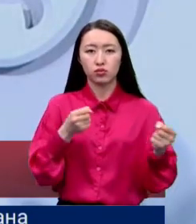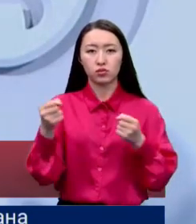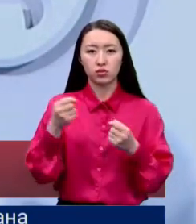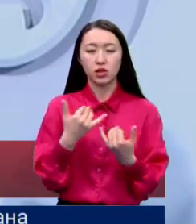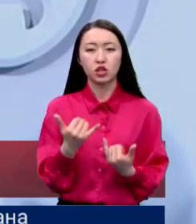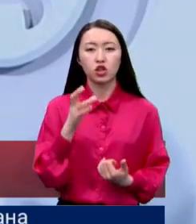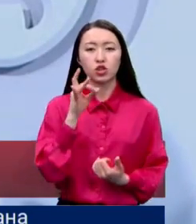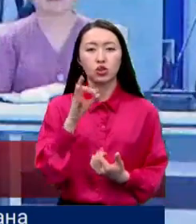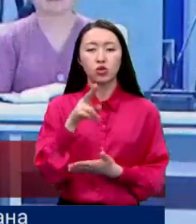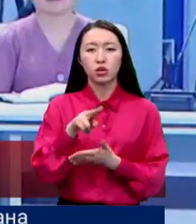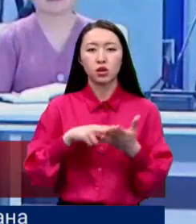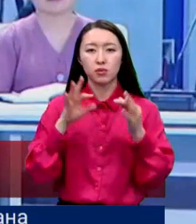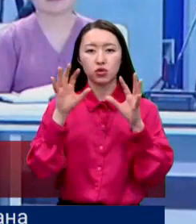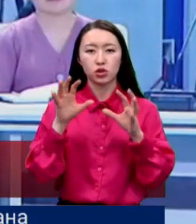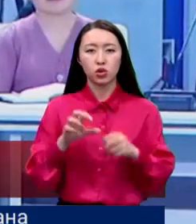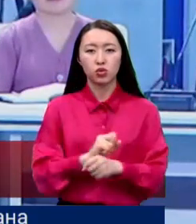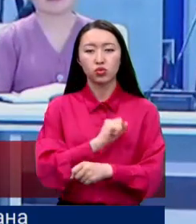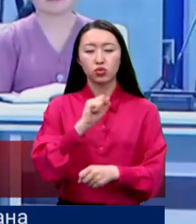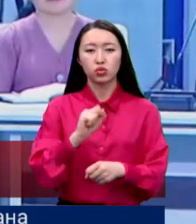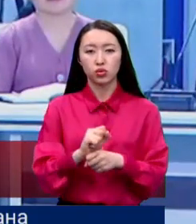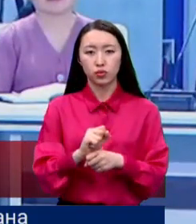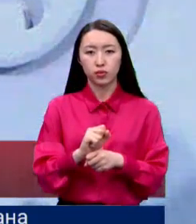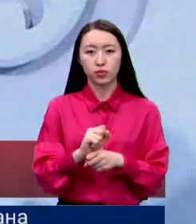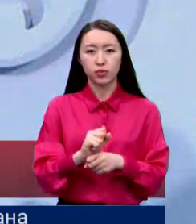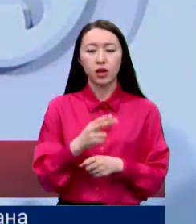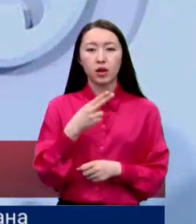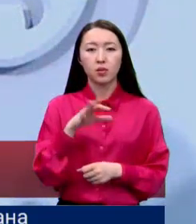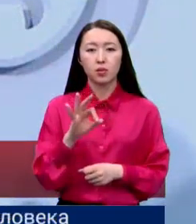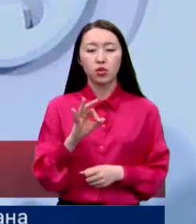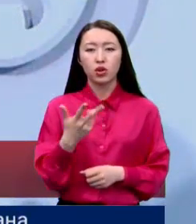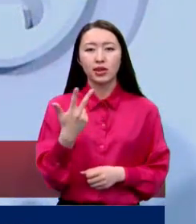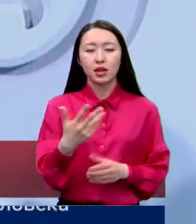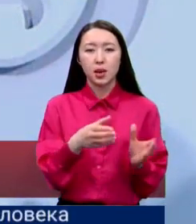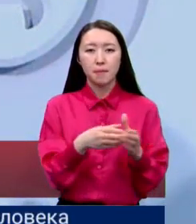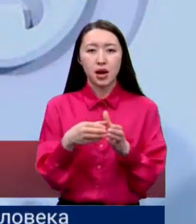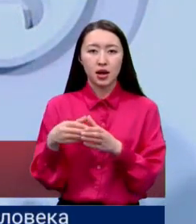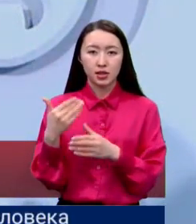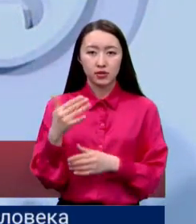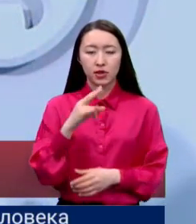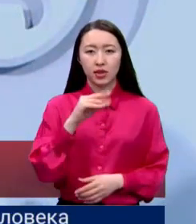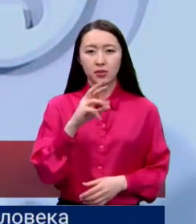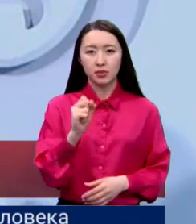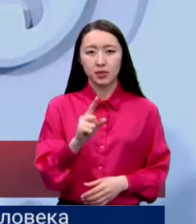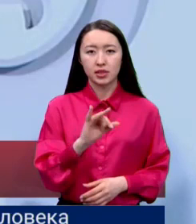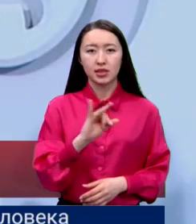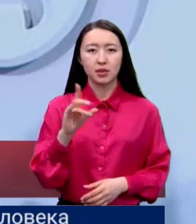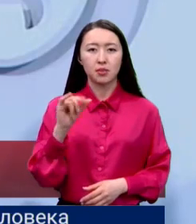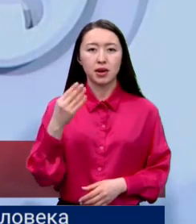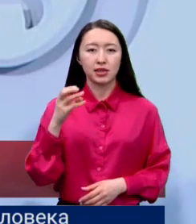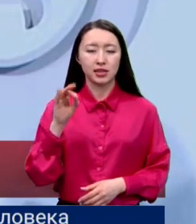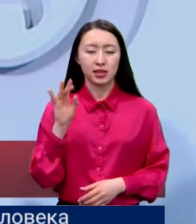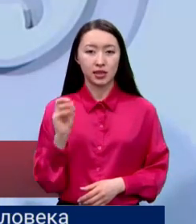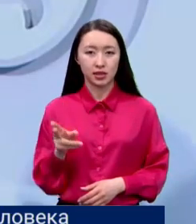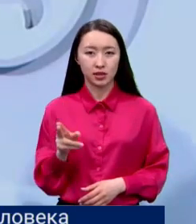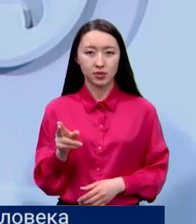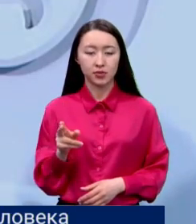срок регистрации по закону у них приостановлен. По трем партиям, Ильтерега, Намаз и Байтерек, если я не